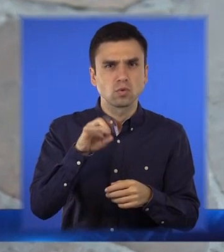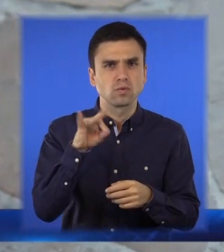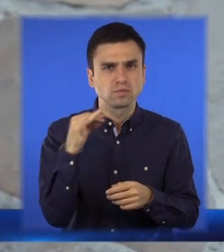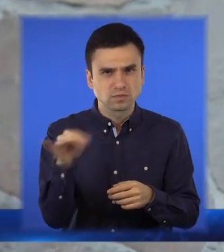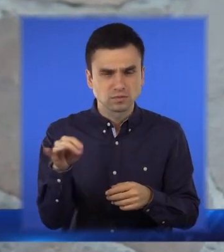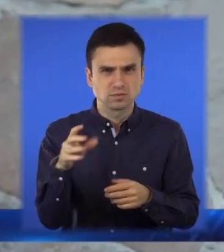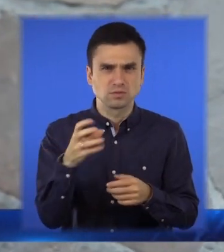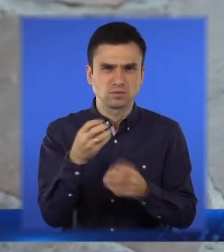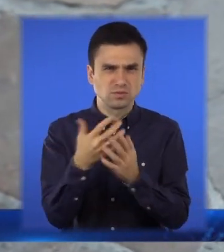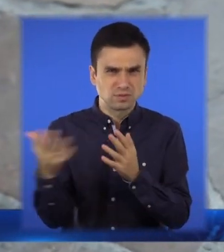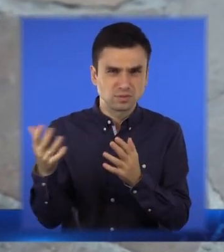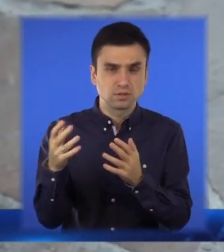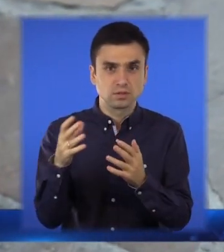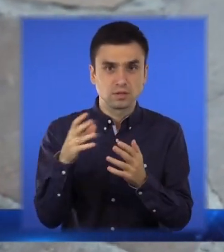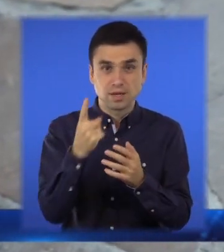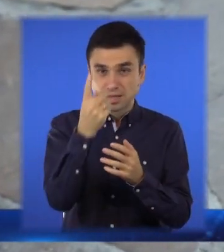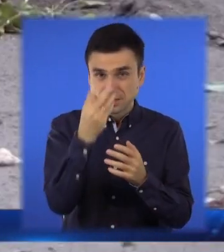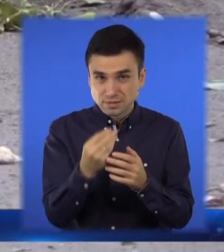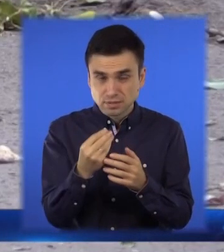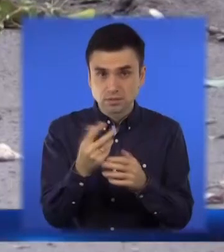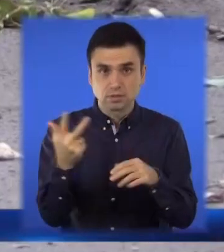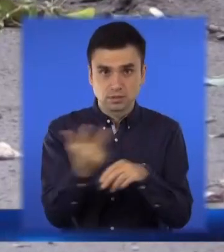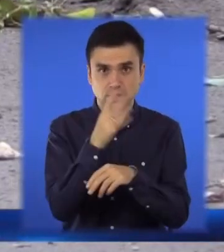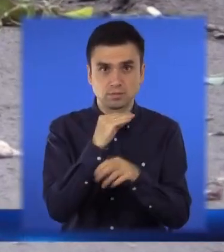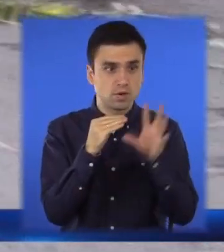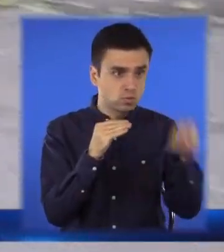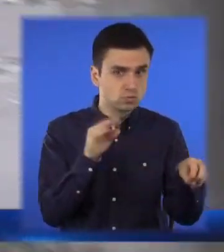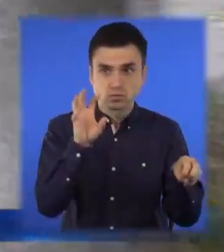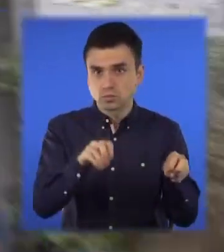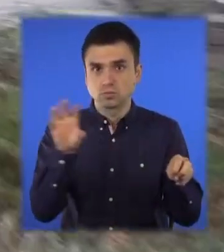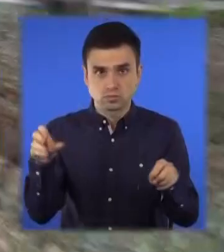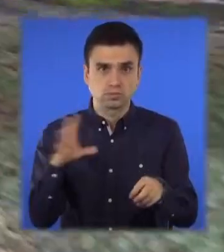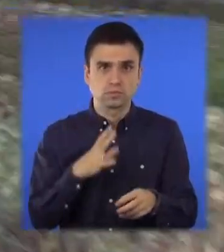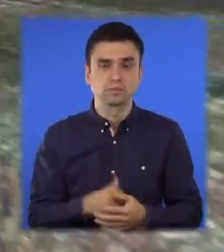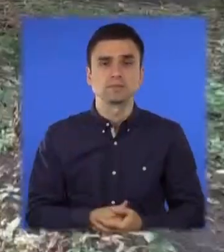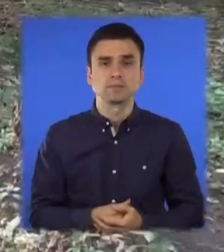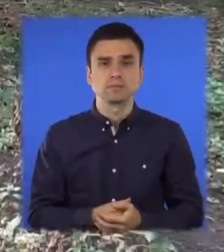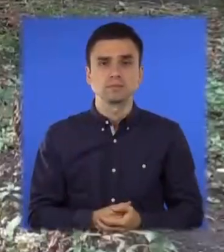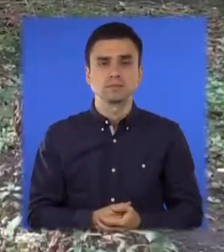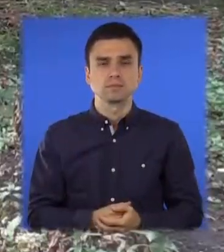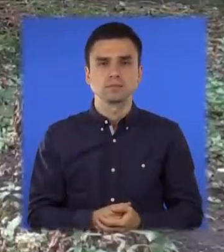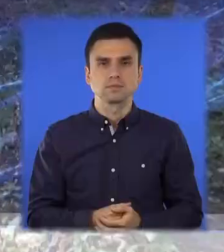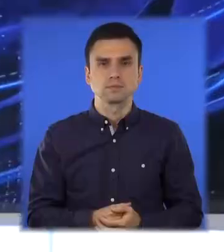було зафіксовано 3 випадки нападу хвостатих. Олена Кияшко, Віталій Кваша, Перший міський.